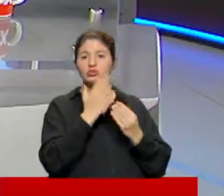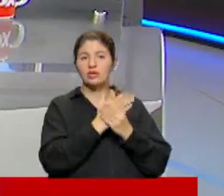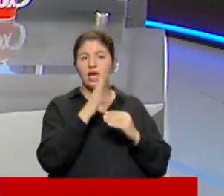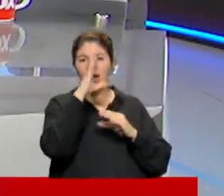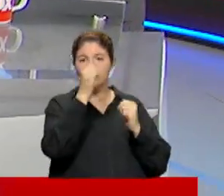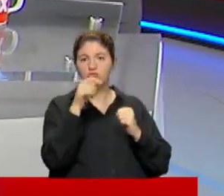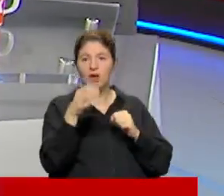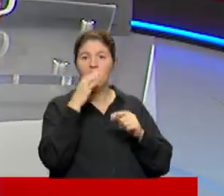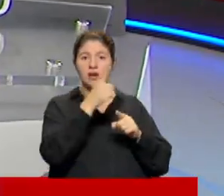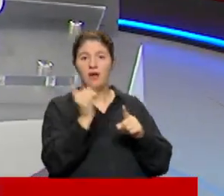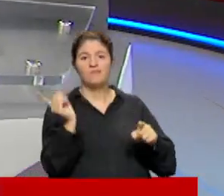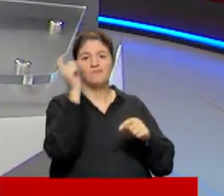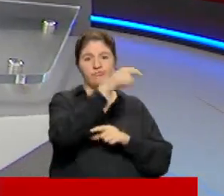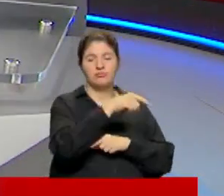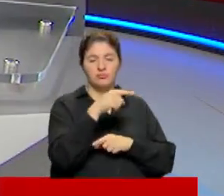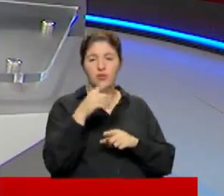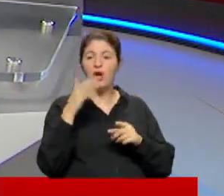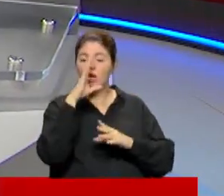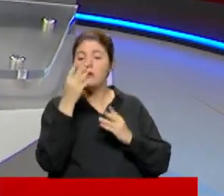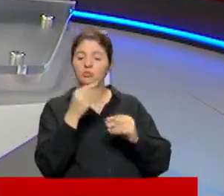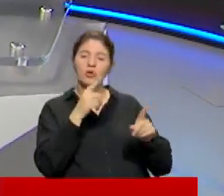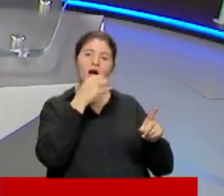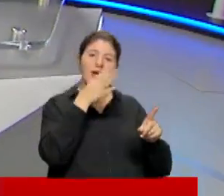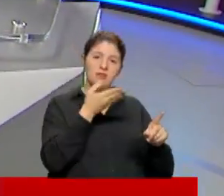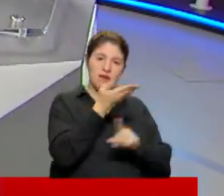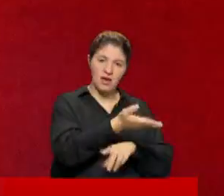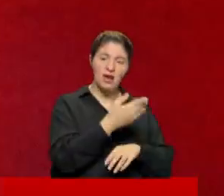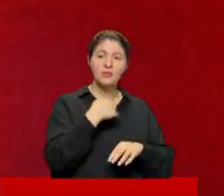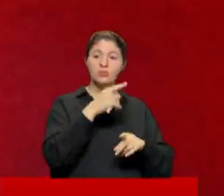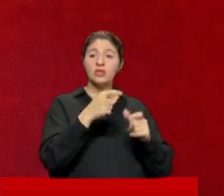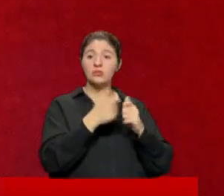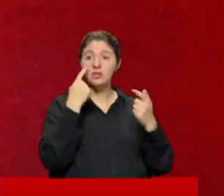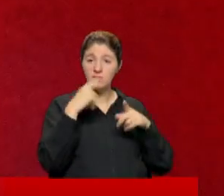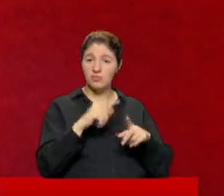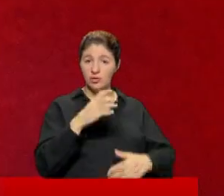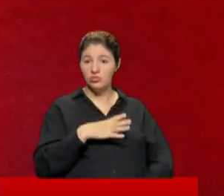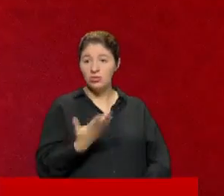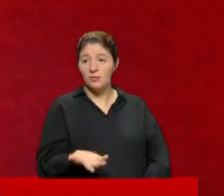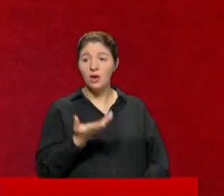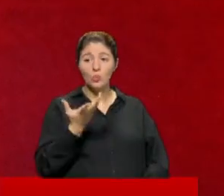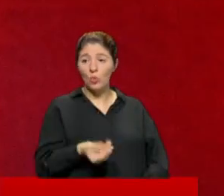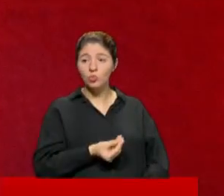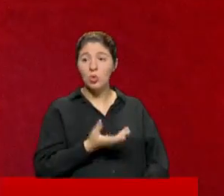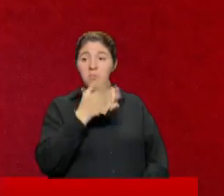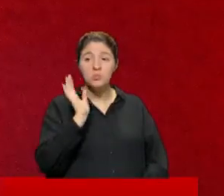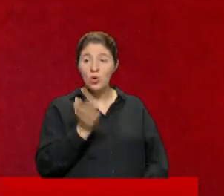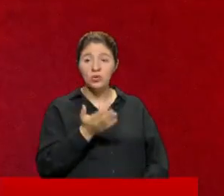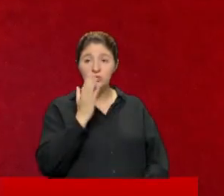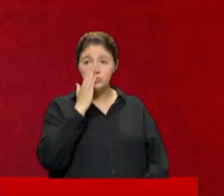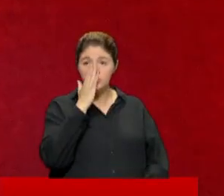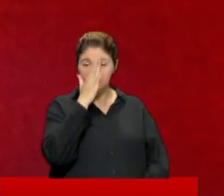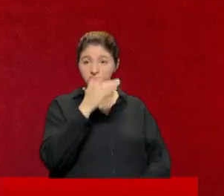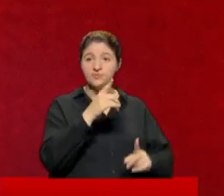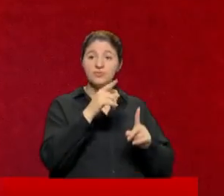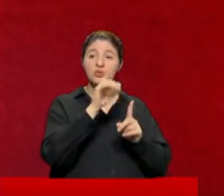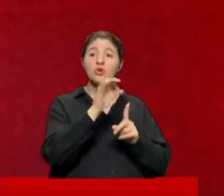Erzurum'dan Ankara adliyesine taşımıştı buradaki gelişmeleri biz de takip etmek istiyoruz ama hani ne olduğunu henüz bilemiyoruz bir şey söyleyeyim